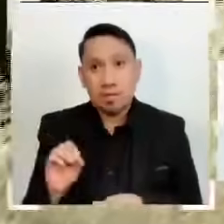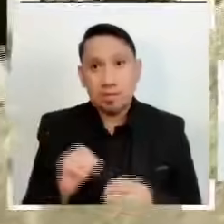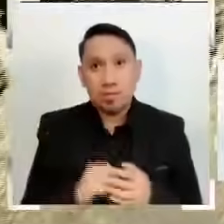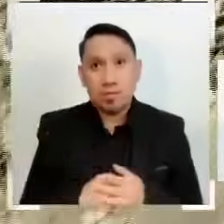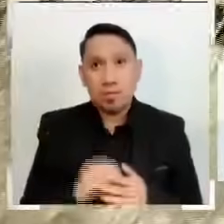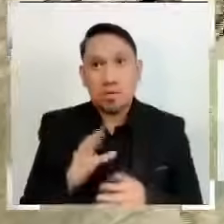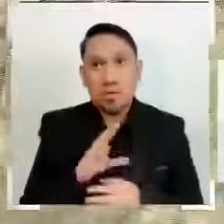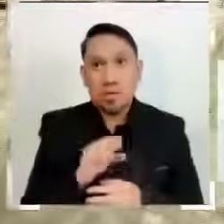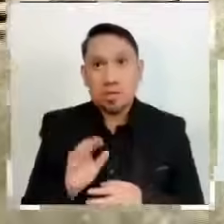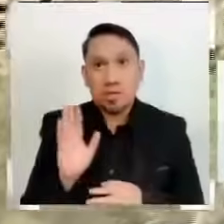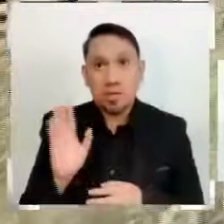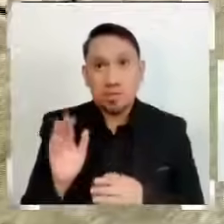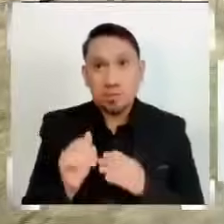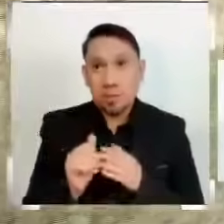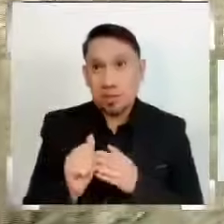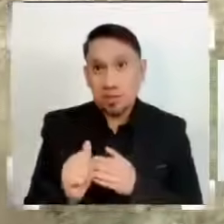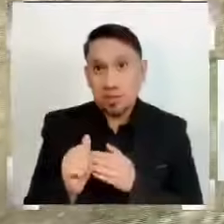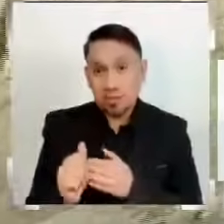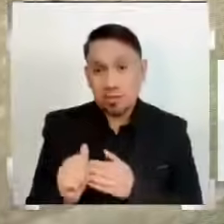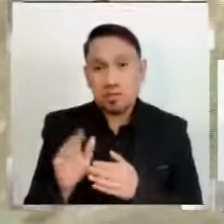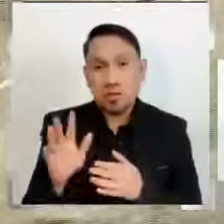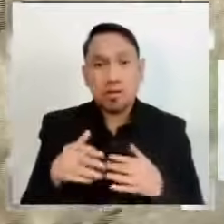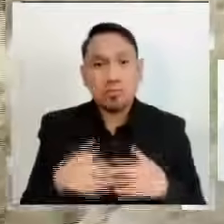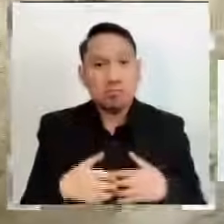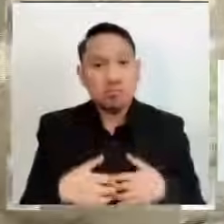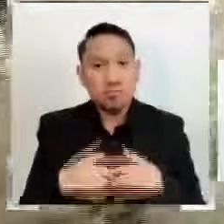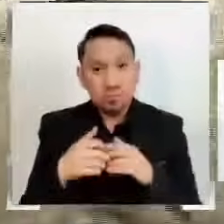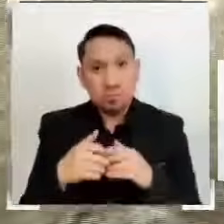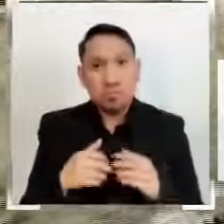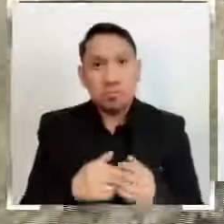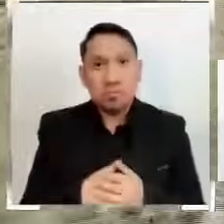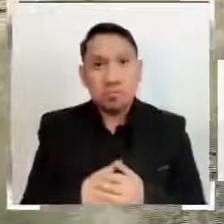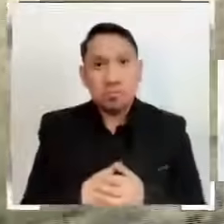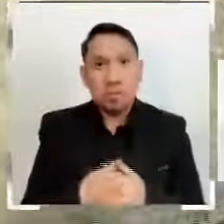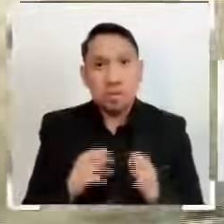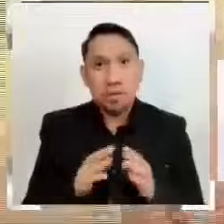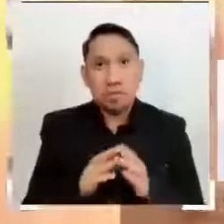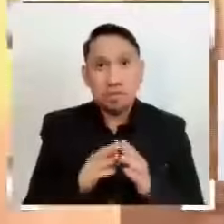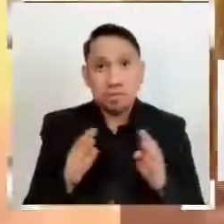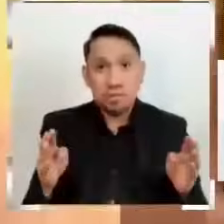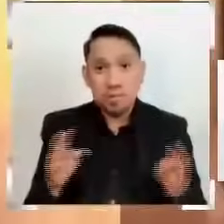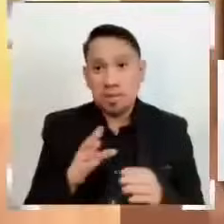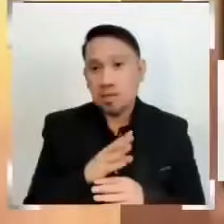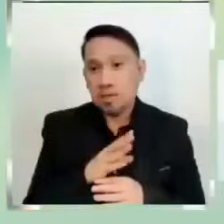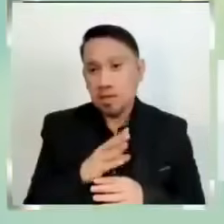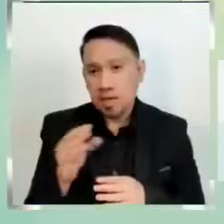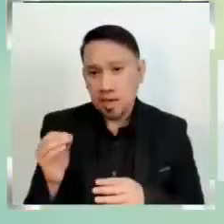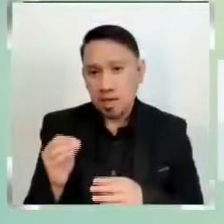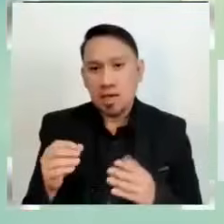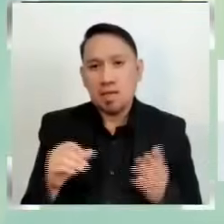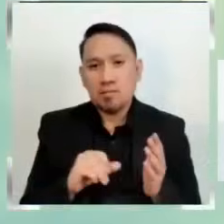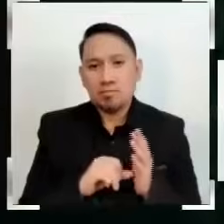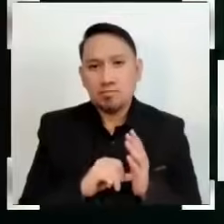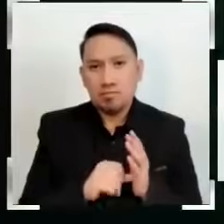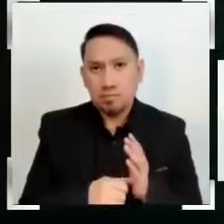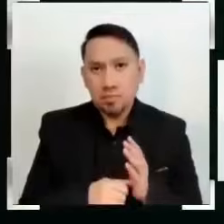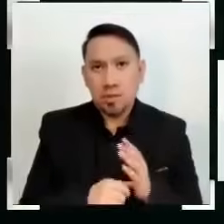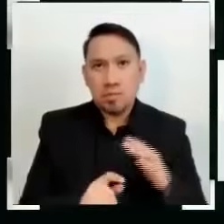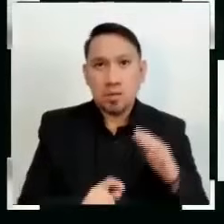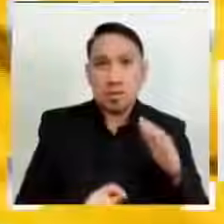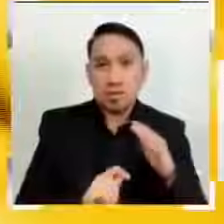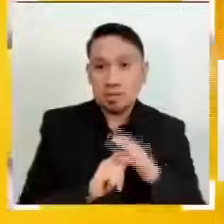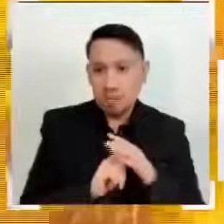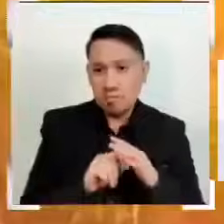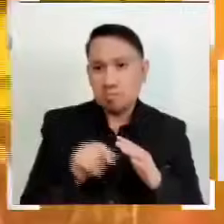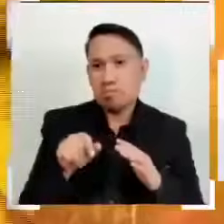ng kanyang pamumuno, nalikha ang ilan sa pinakamalaki, pinakatumatak at pinaka-top rating na programa sa